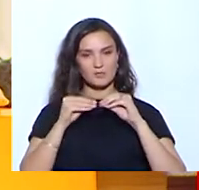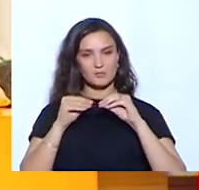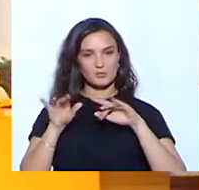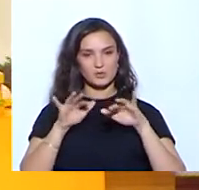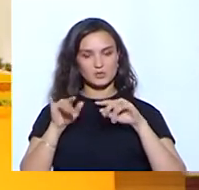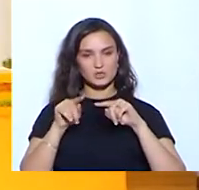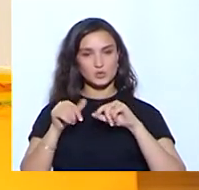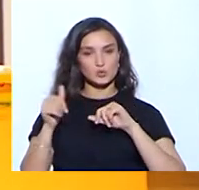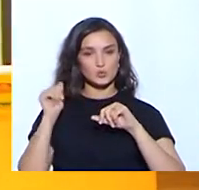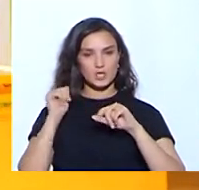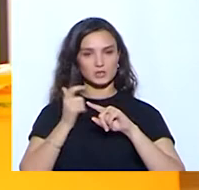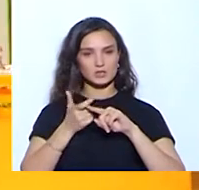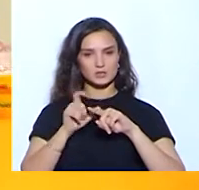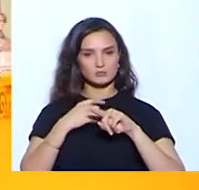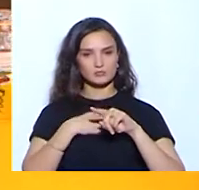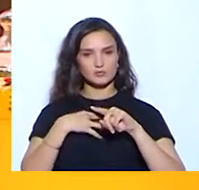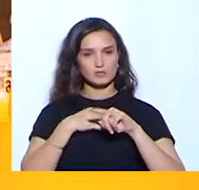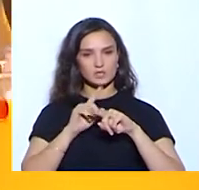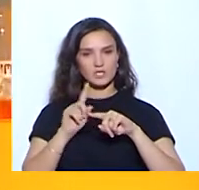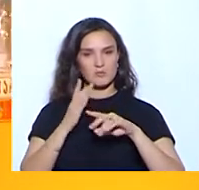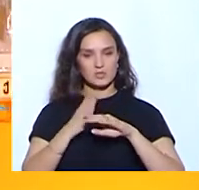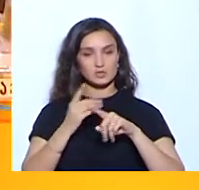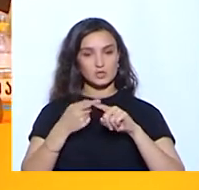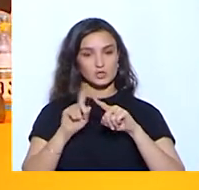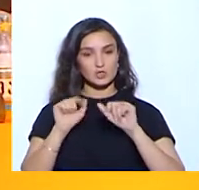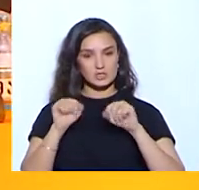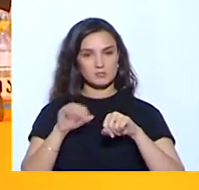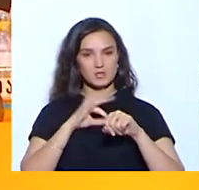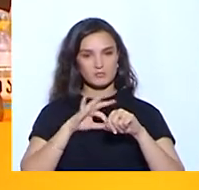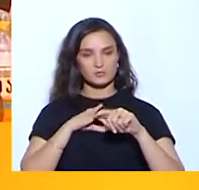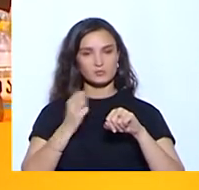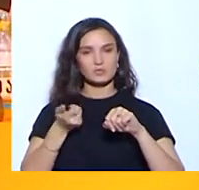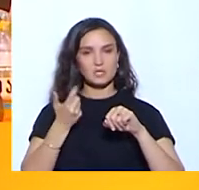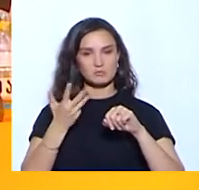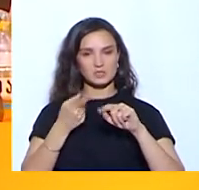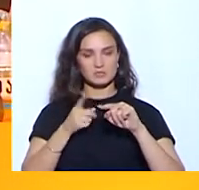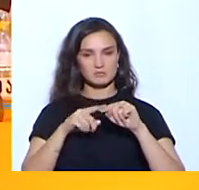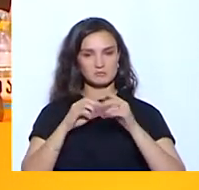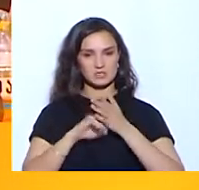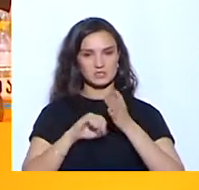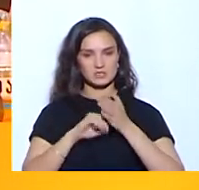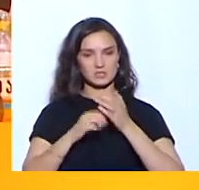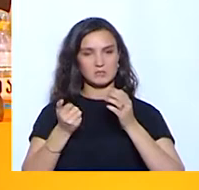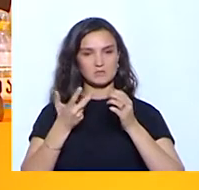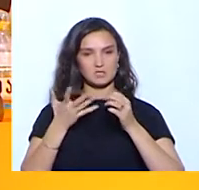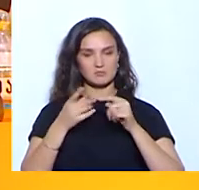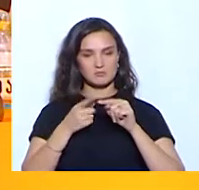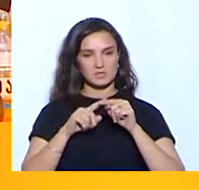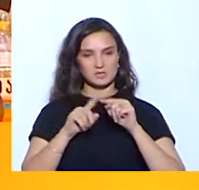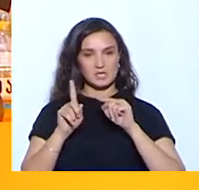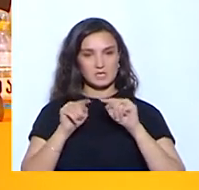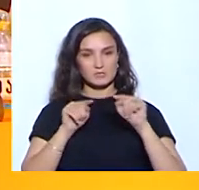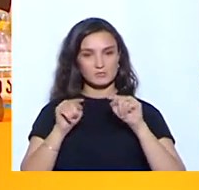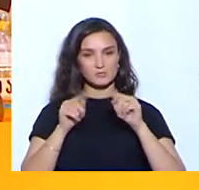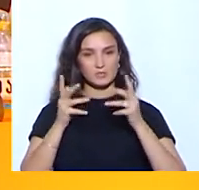პროცესის მიღმა არის მნიშვნელოვანი კომპონენტი, რომელიც შეიძლება გამოვიყენოთ რამდენიმე დატვირთვით. ანუ რამდენიმე კურდღელი დავიჭიროთ,